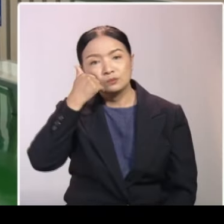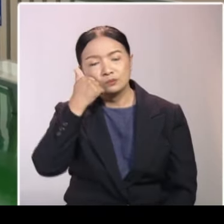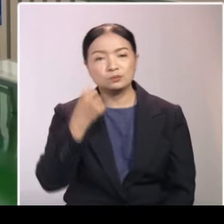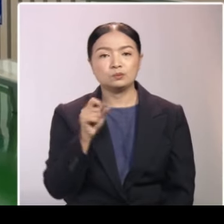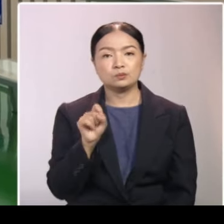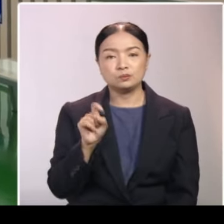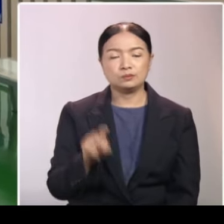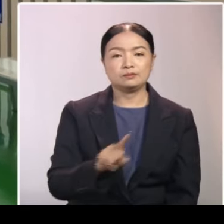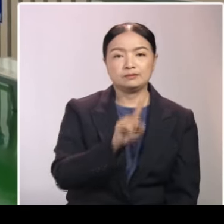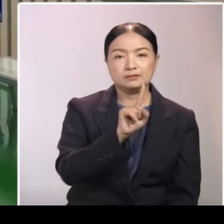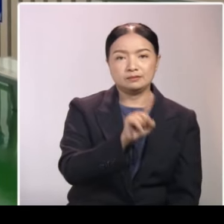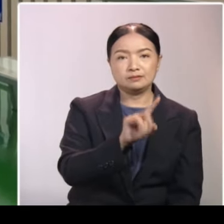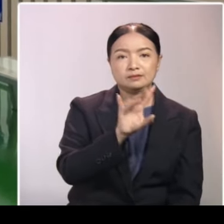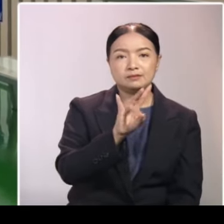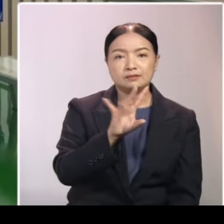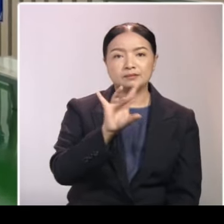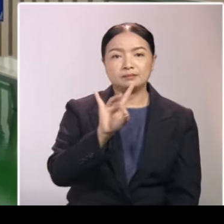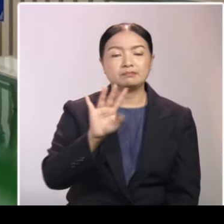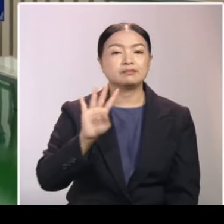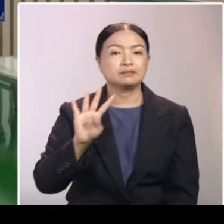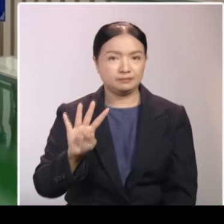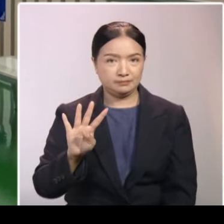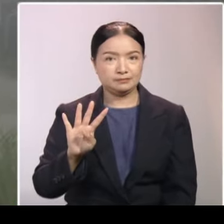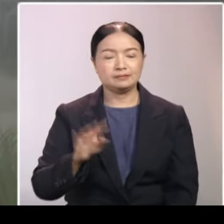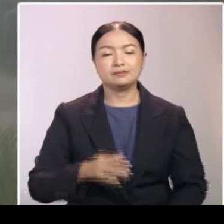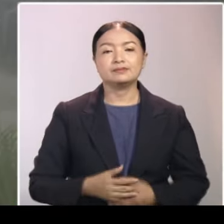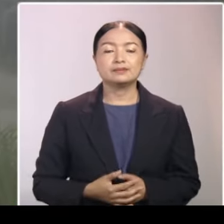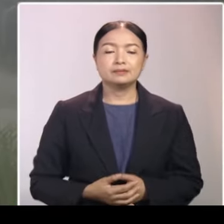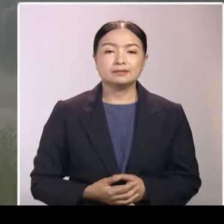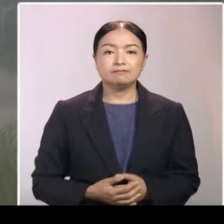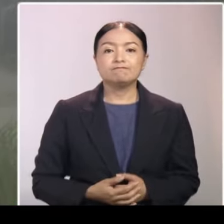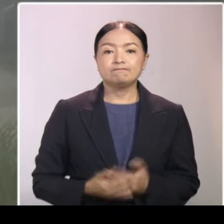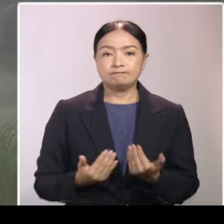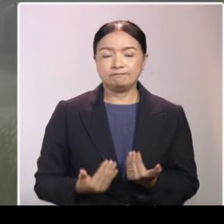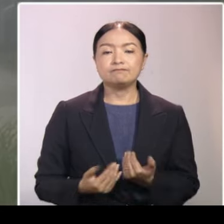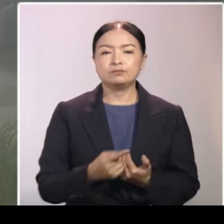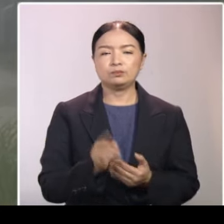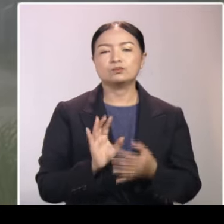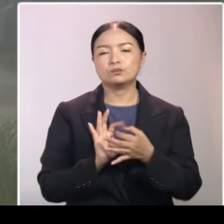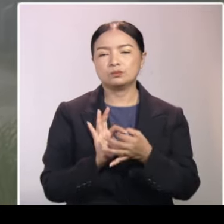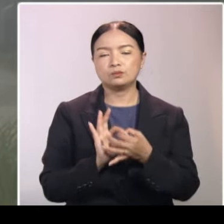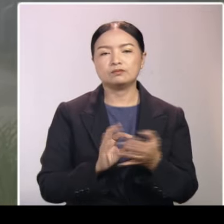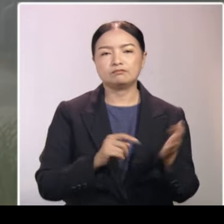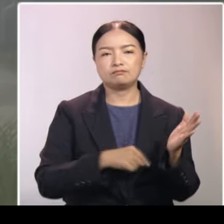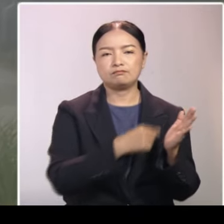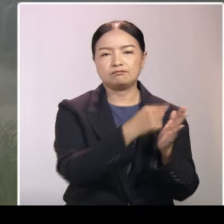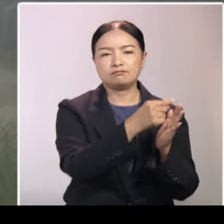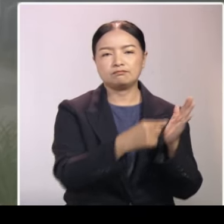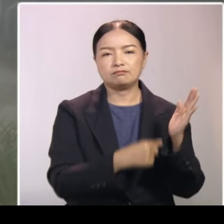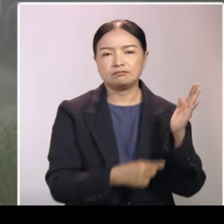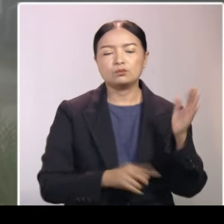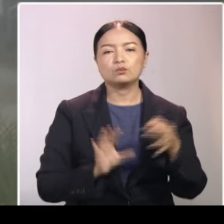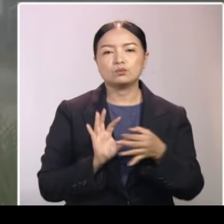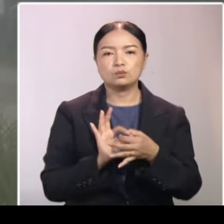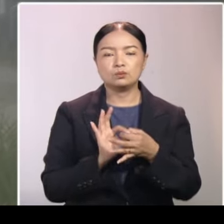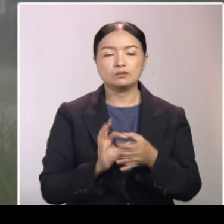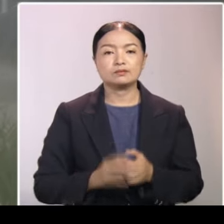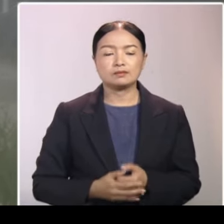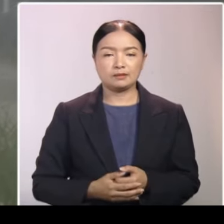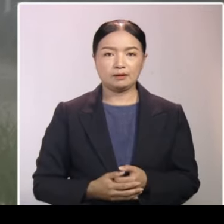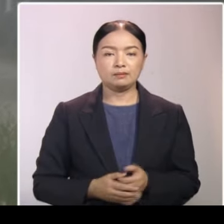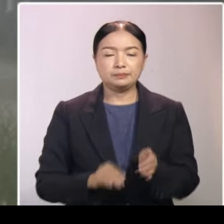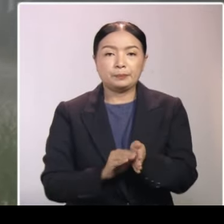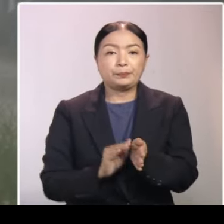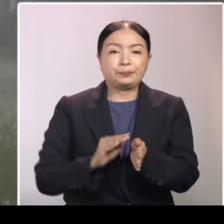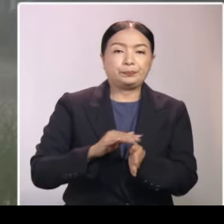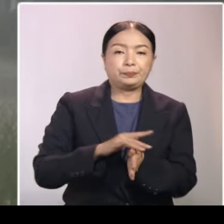ที่สายด่วน 1784ก็ได้เหมือนกันตอนนี้หลายพื้นที่ยังน่าเป็นห่วงนะถึงแม้ว่าระดับน้ำเนี่ยอาจจะยังไม่